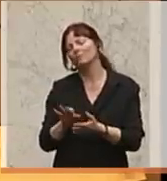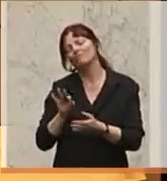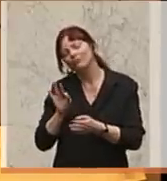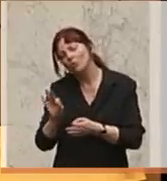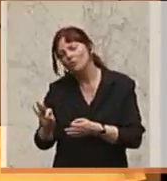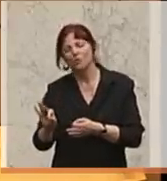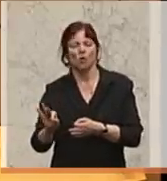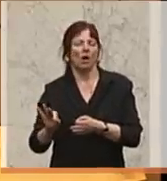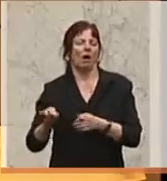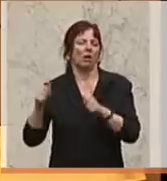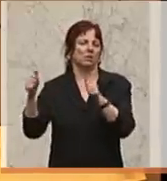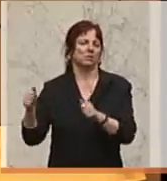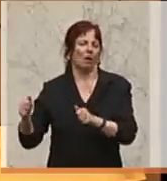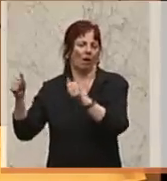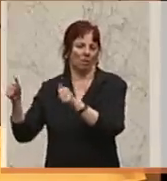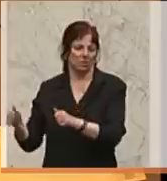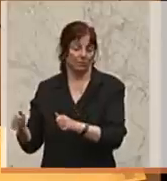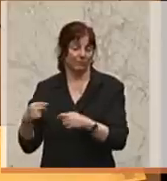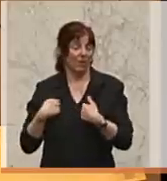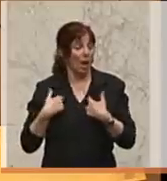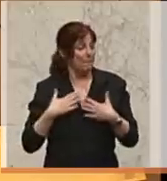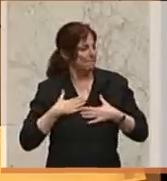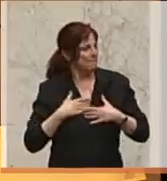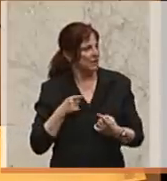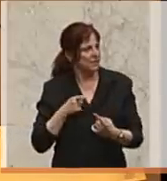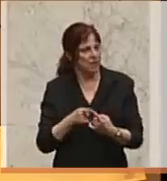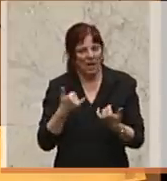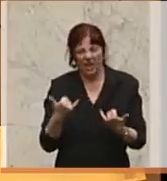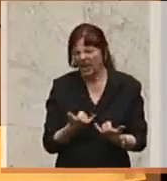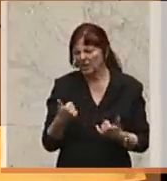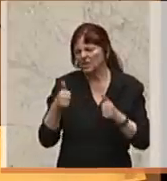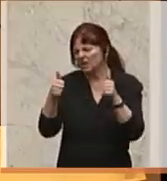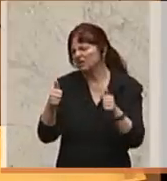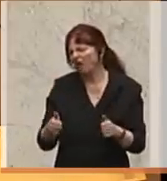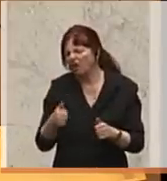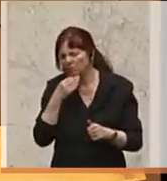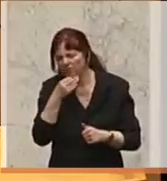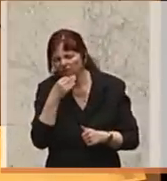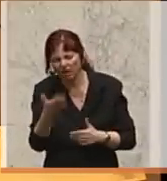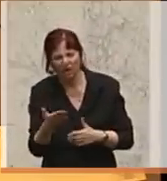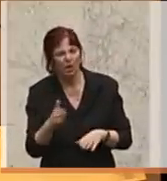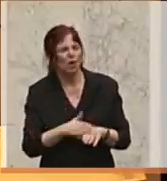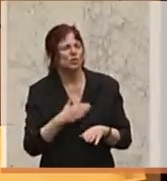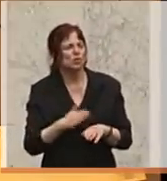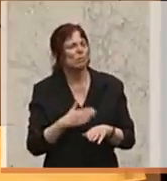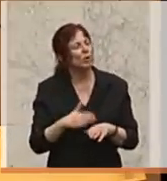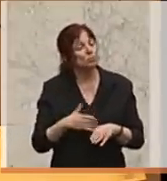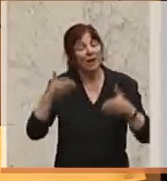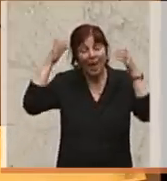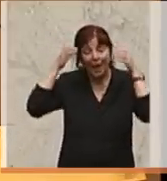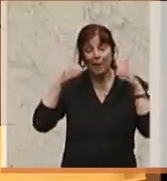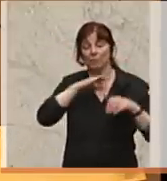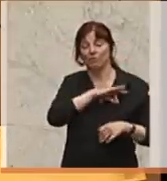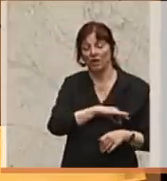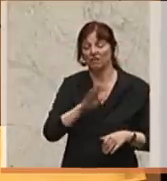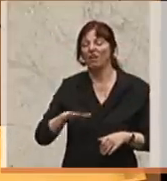jedes einzelne Inserat zu hinterfragen. Zum einen sind es Inserate wie zum Beispiel über Helmpflicht, Kindersitze und Ähnliches, wichtige